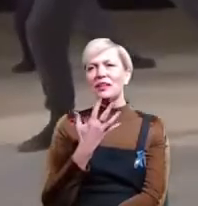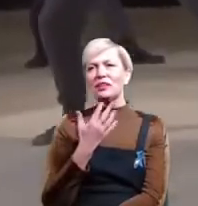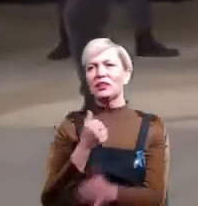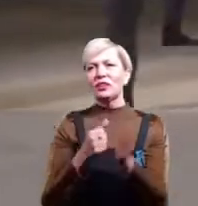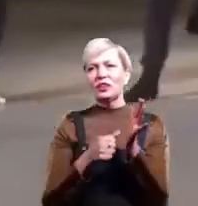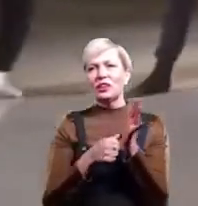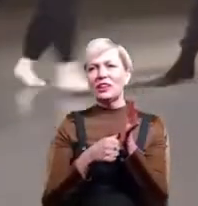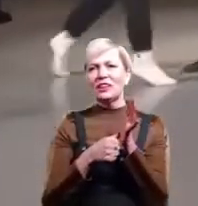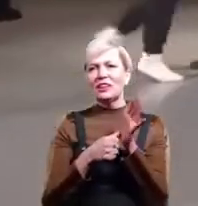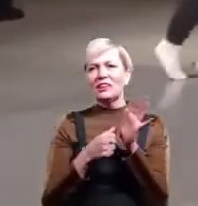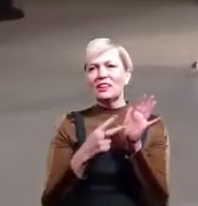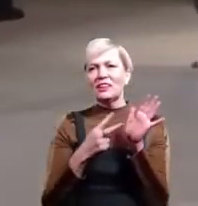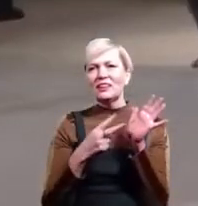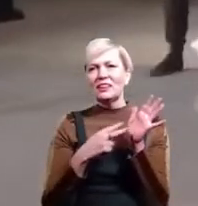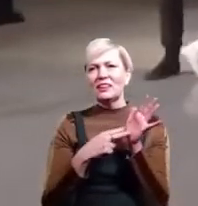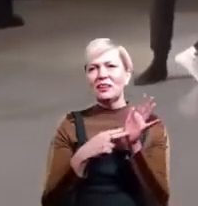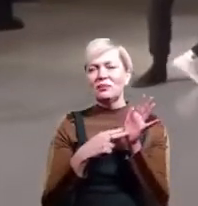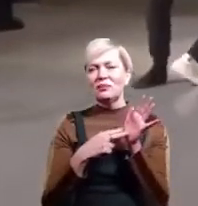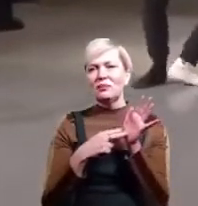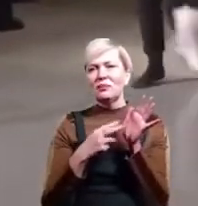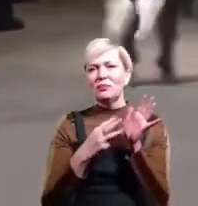пять, шесть.